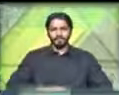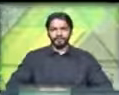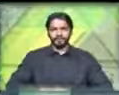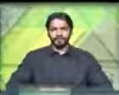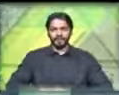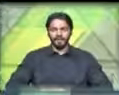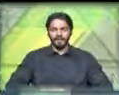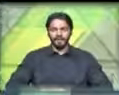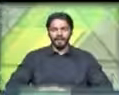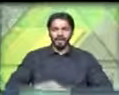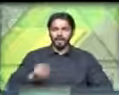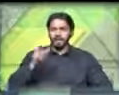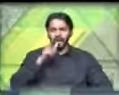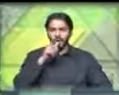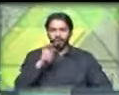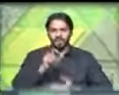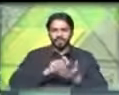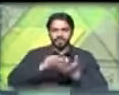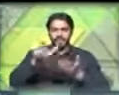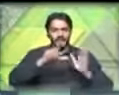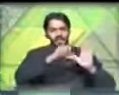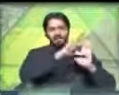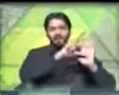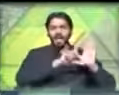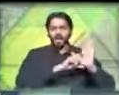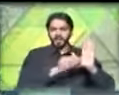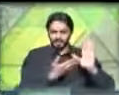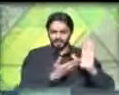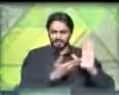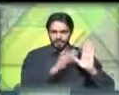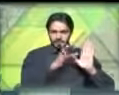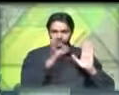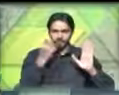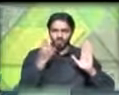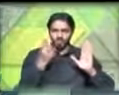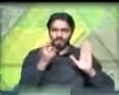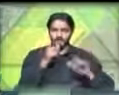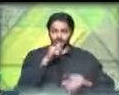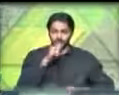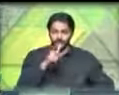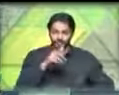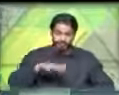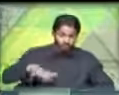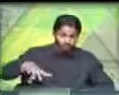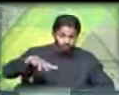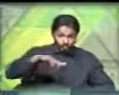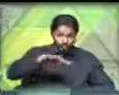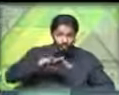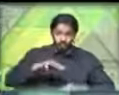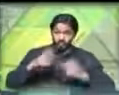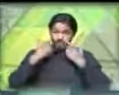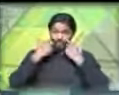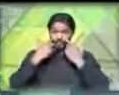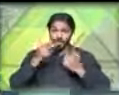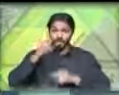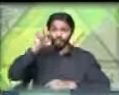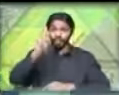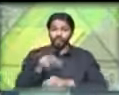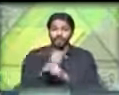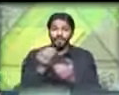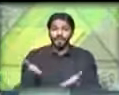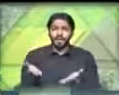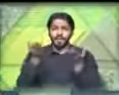قال صلى الله عليه وسلم: ما منكم من أحد إلا وسيكلمه ربه يوم القيامة،